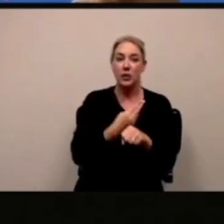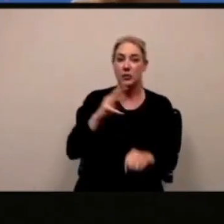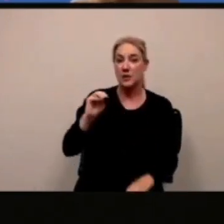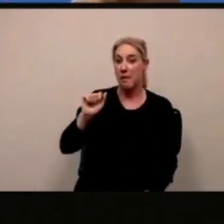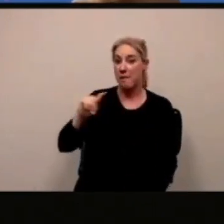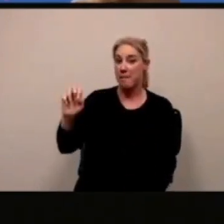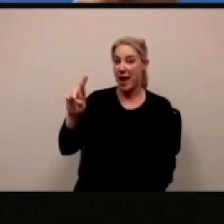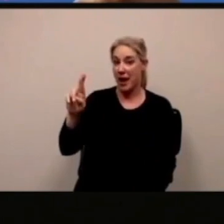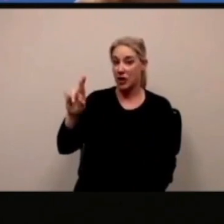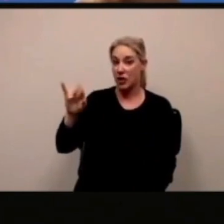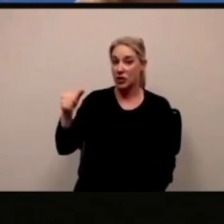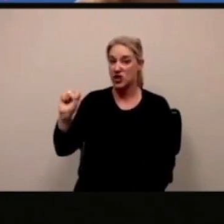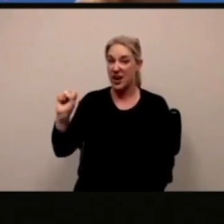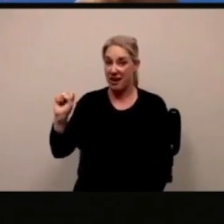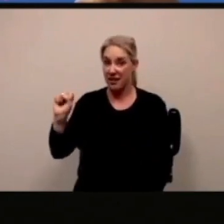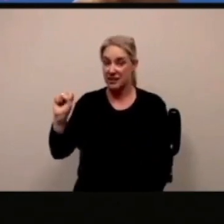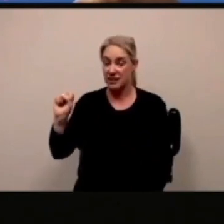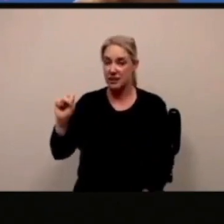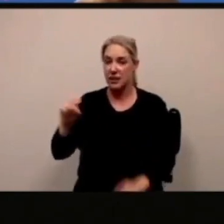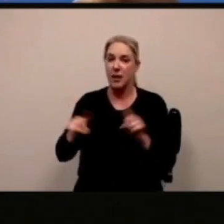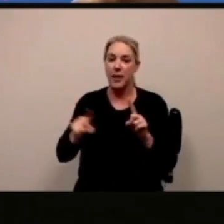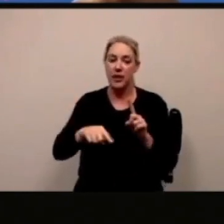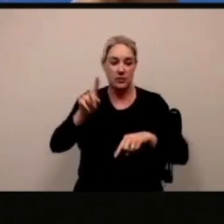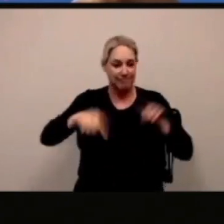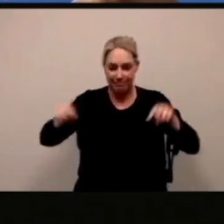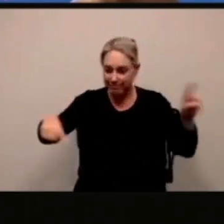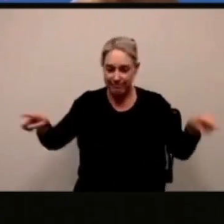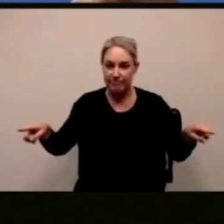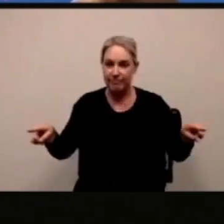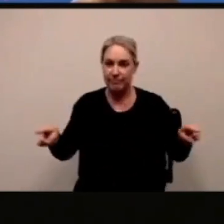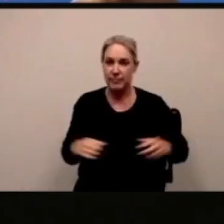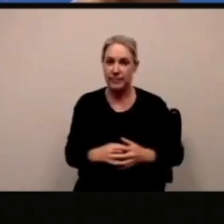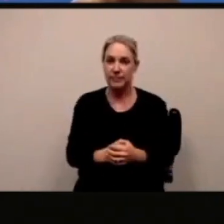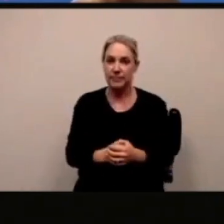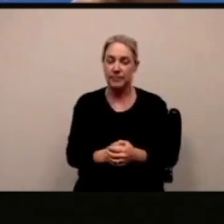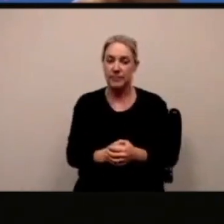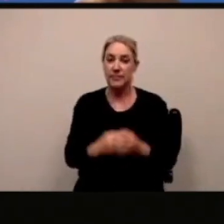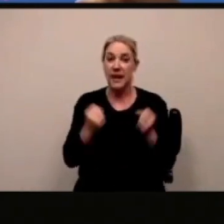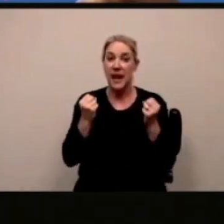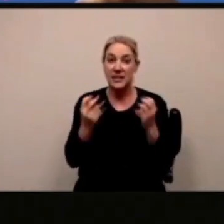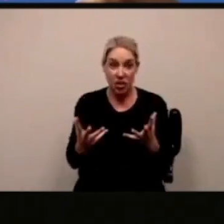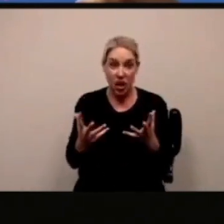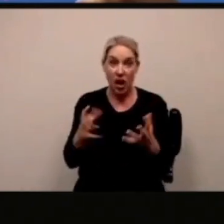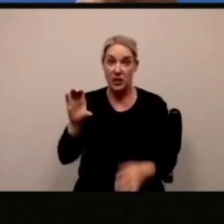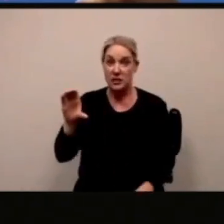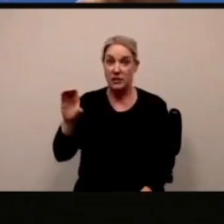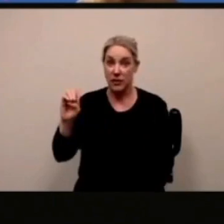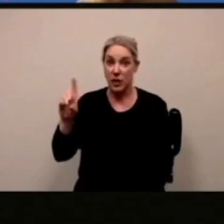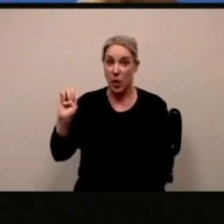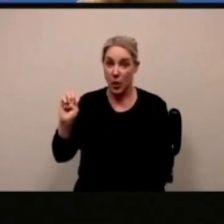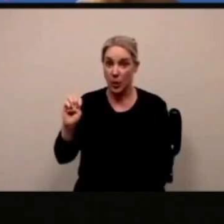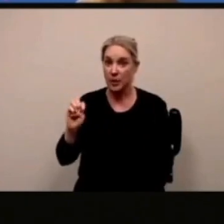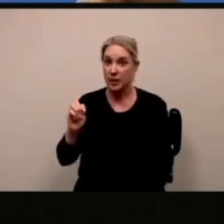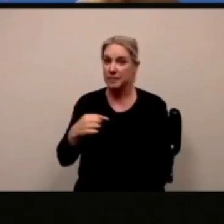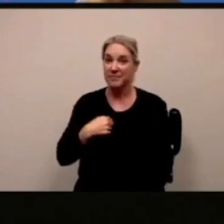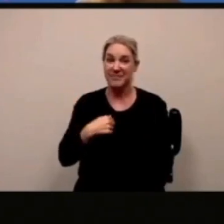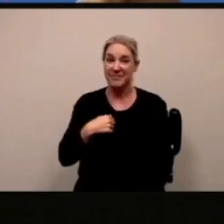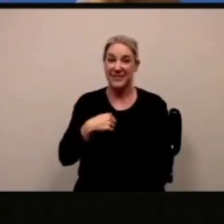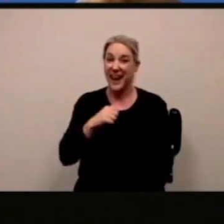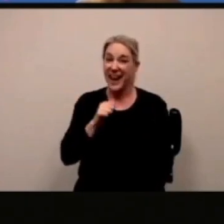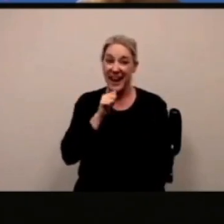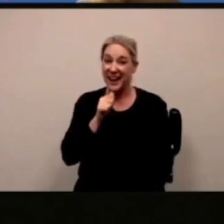実はこちらのスクラッチの中にはいろいろとコードソースが入っていてあと結構使っていますこれも